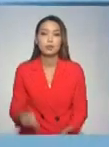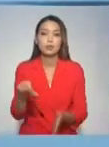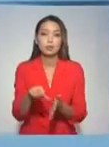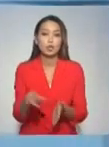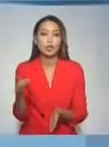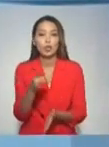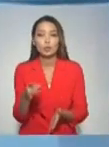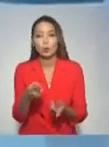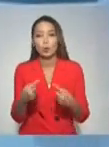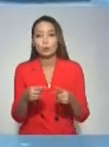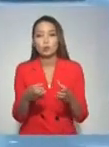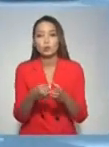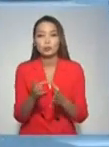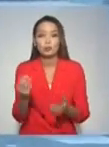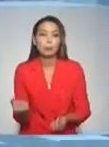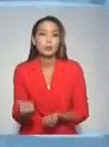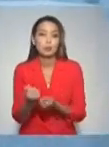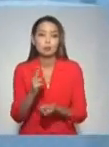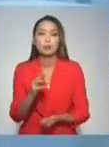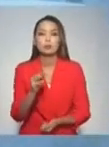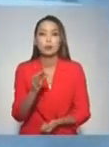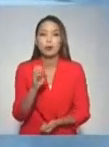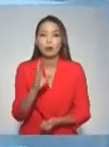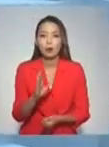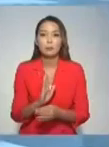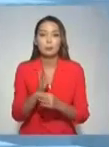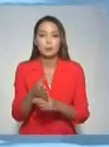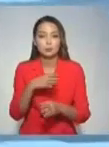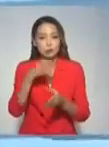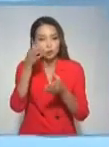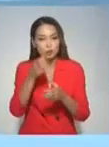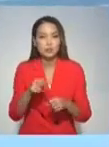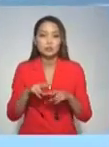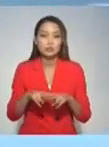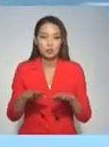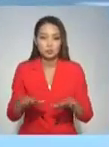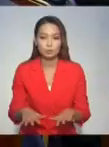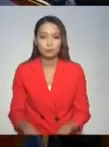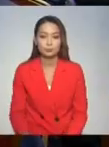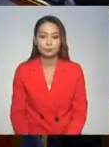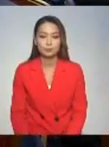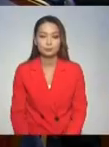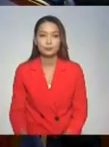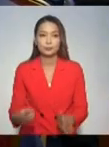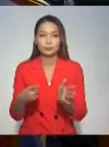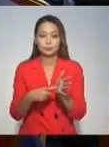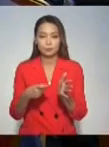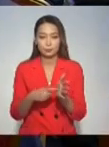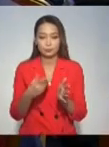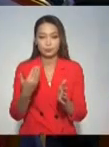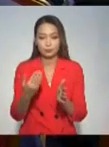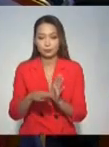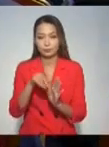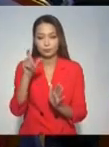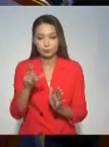Члены республиканского общественного штаба в поддержку Касым-Жумарта Тукаева посетили шахтерскую столицу. В Караганде сторонники